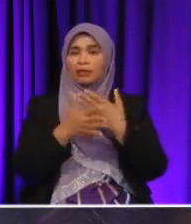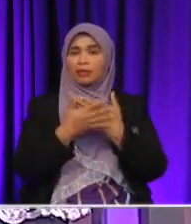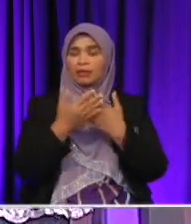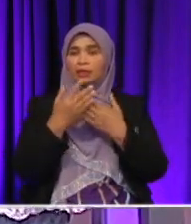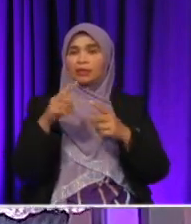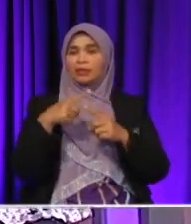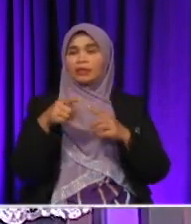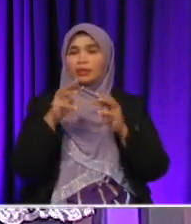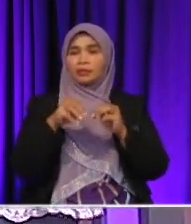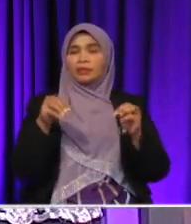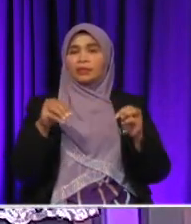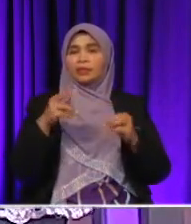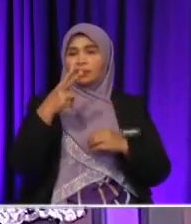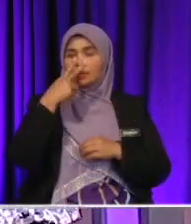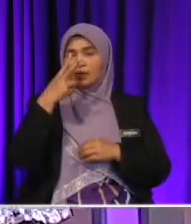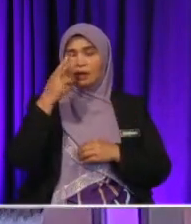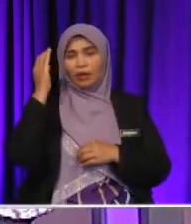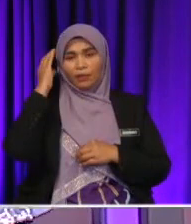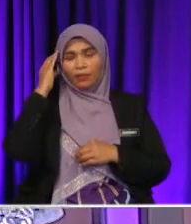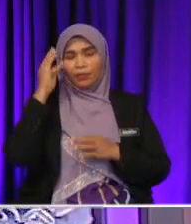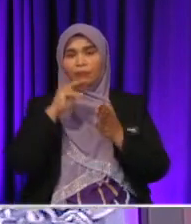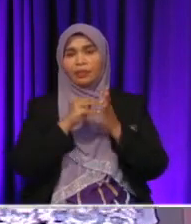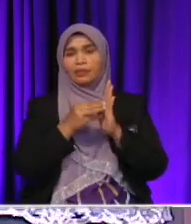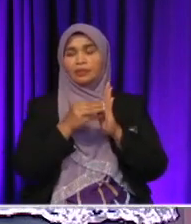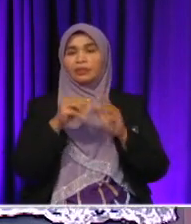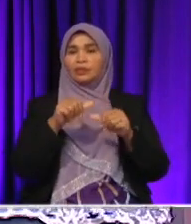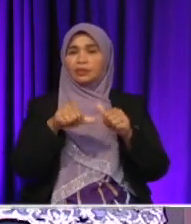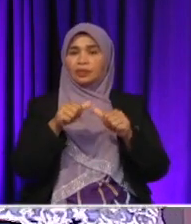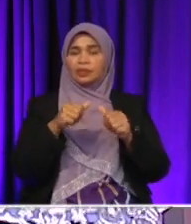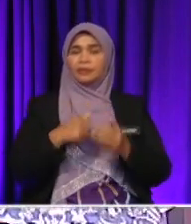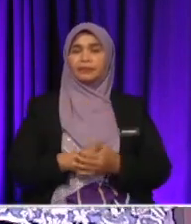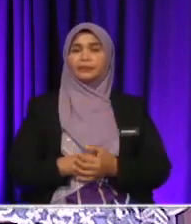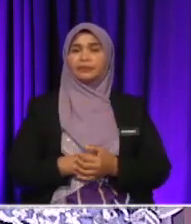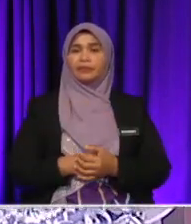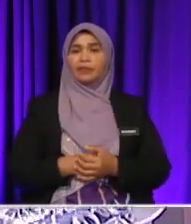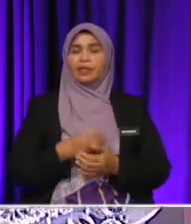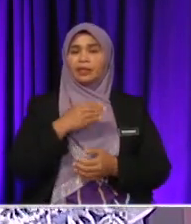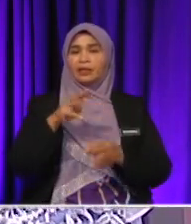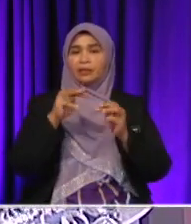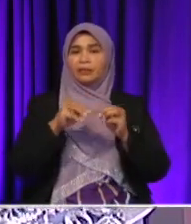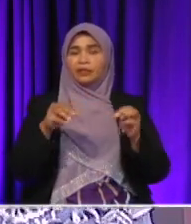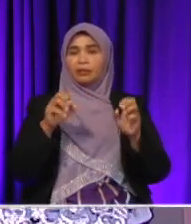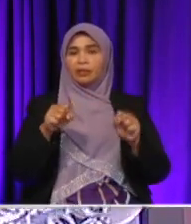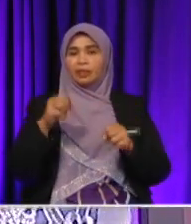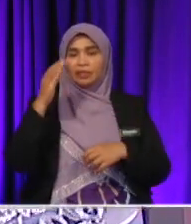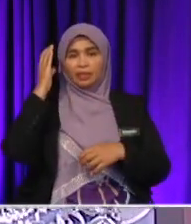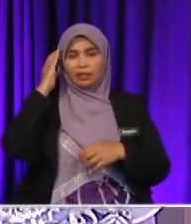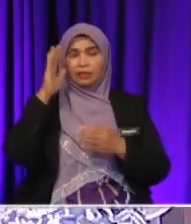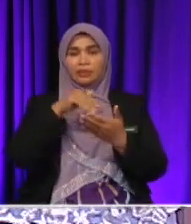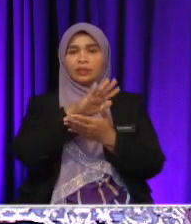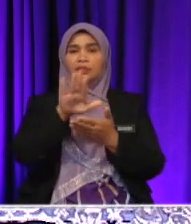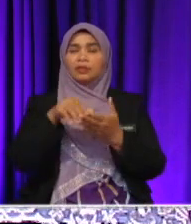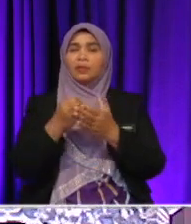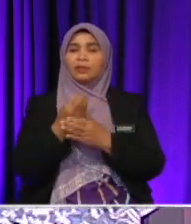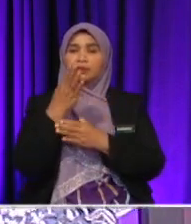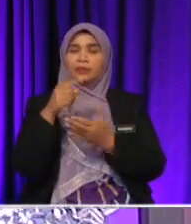murid-murid udah tahu maksud Saint TV semua nama pengelasan tumbuhan ini dan mudah-murid juga boleh tahu semua tumbuhan ini